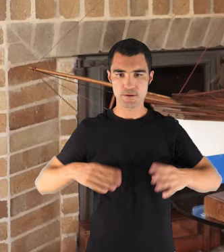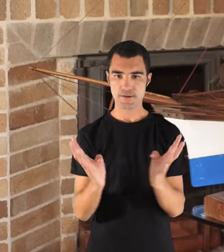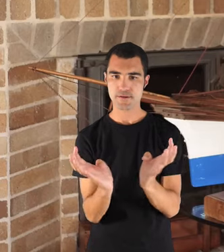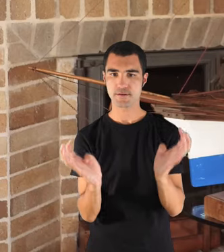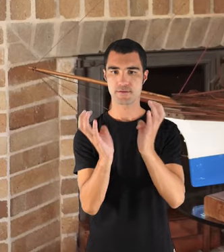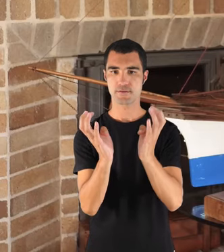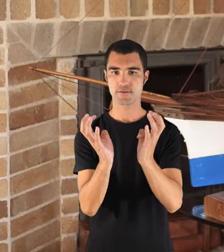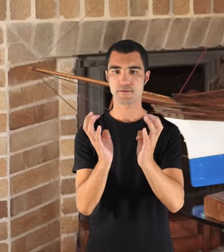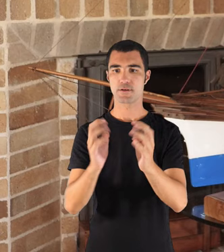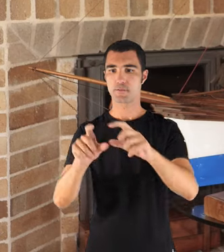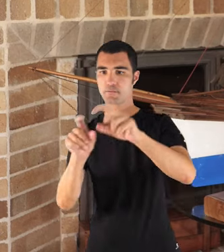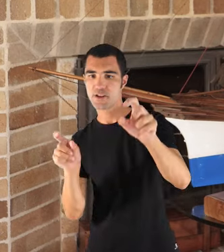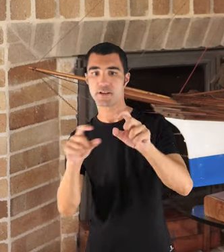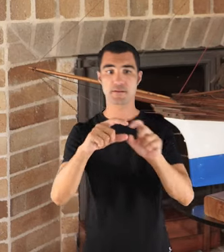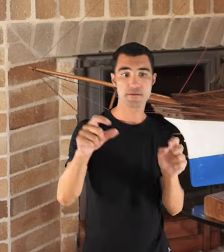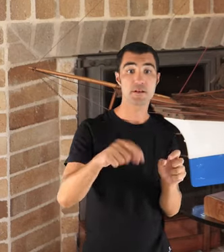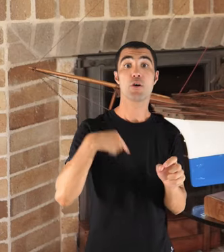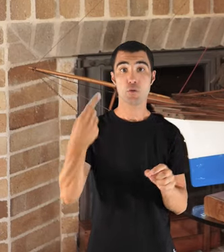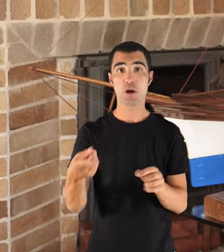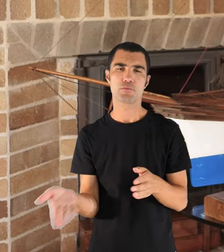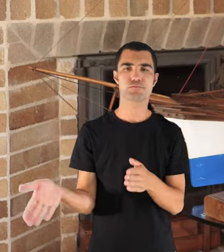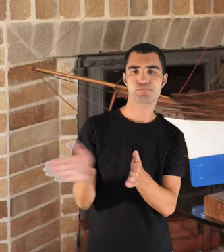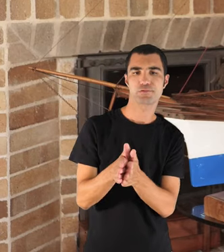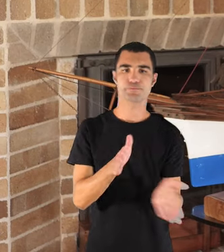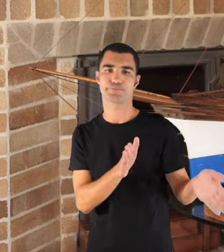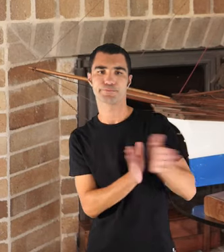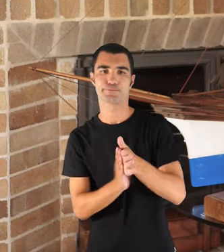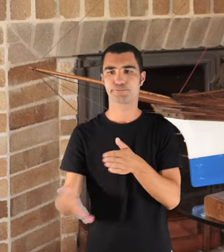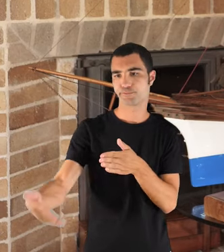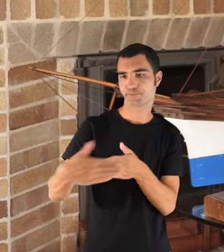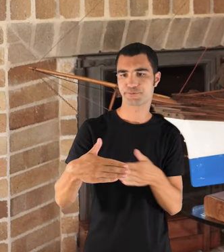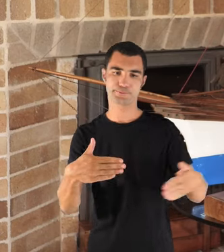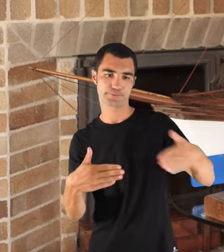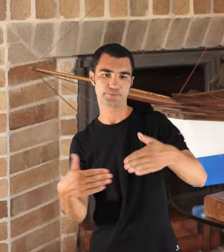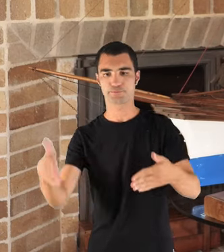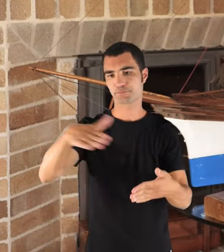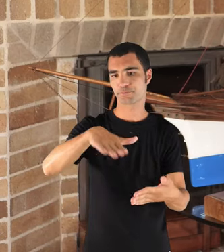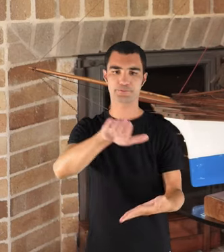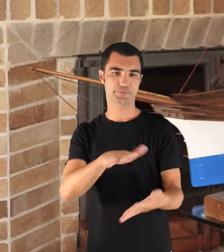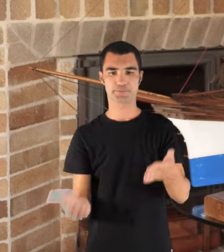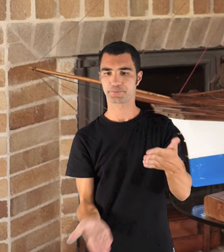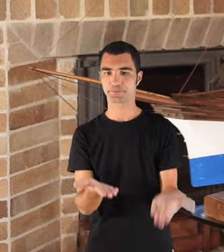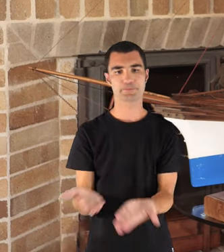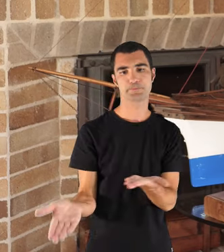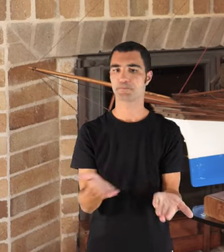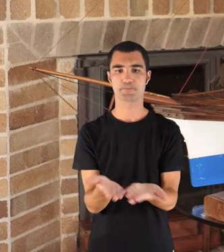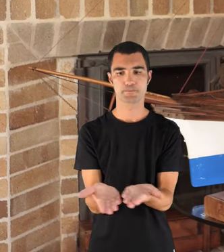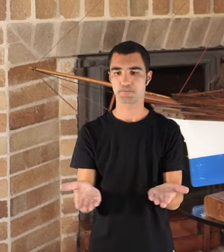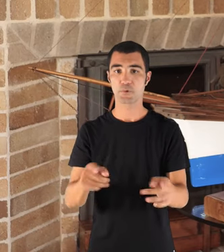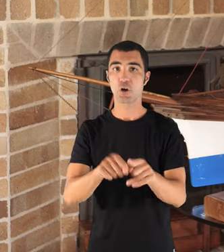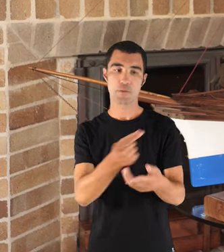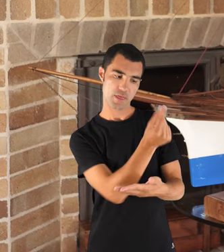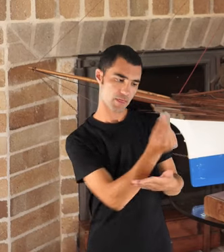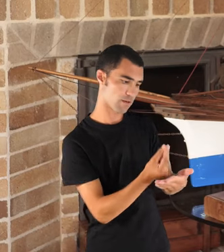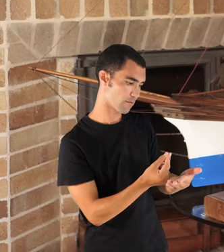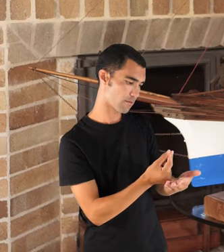mester. Una vegada així, després els ensemblaven i els anaven col·locant de manera que segons el plano